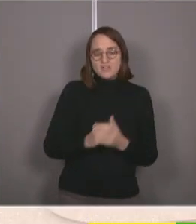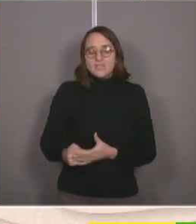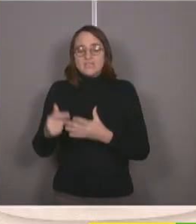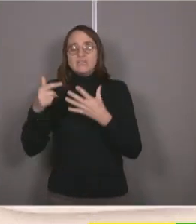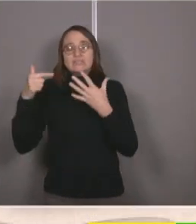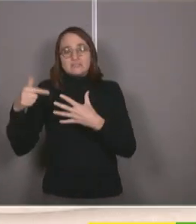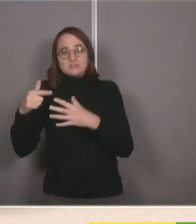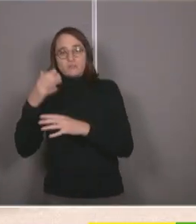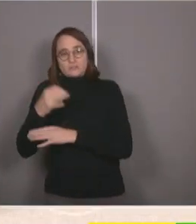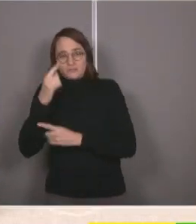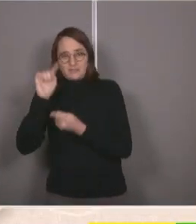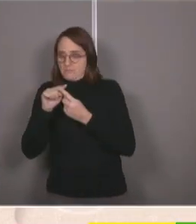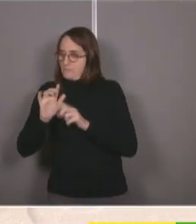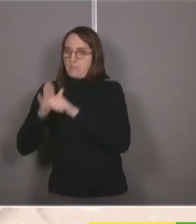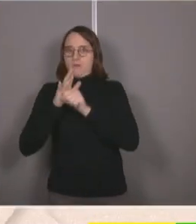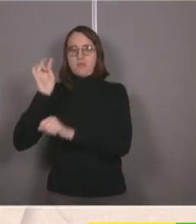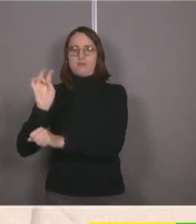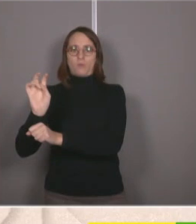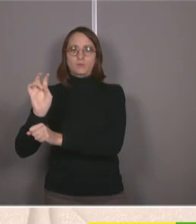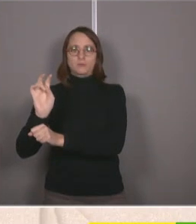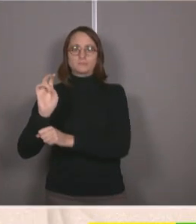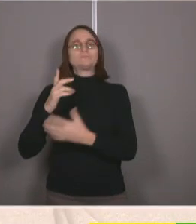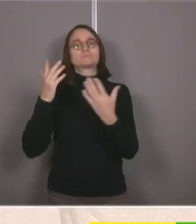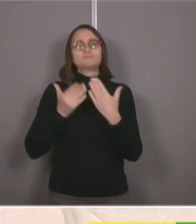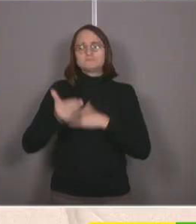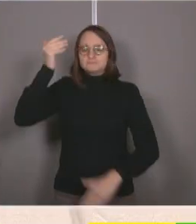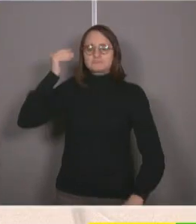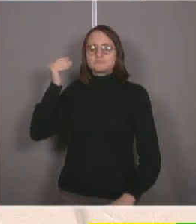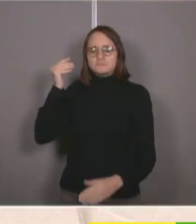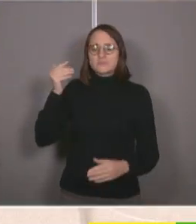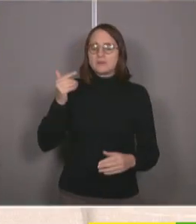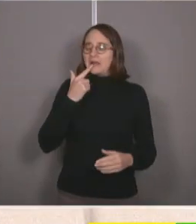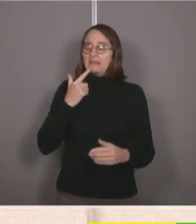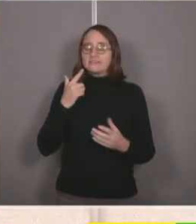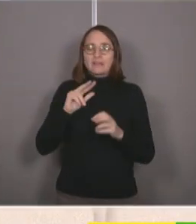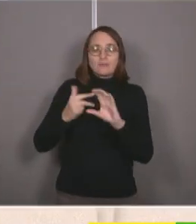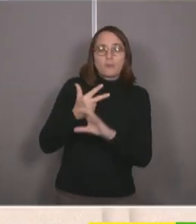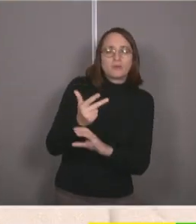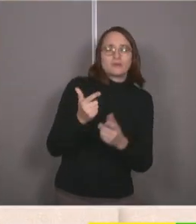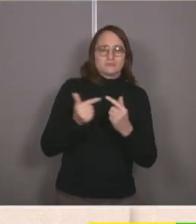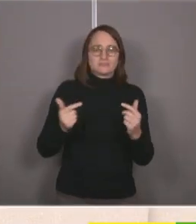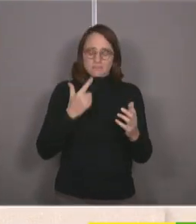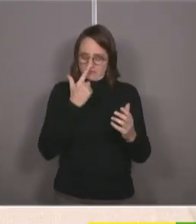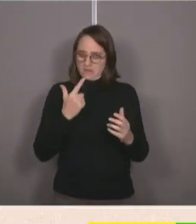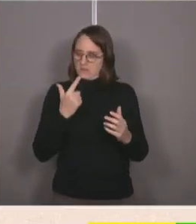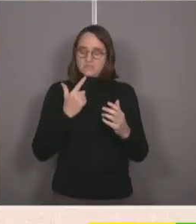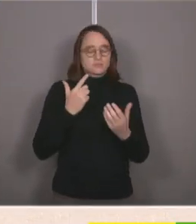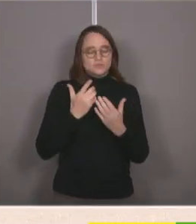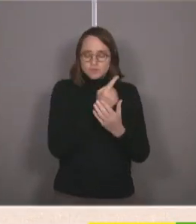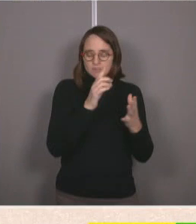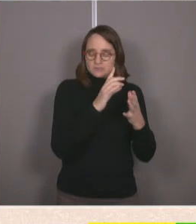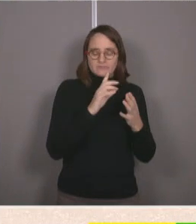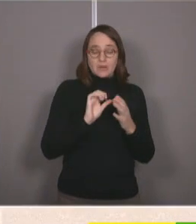il y a quelques années, on avait toujours cette idée que la question du climat, à l'époque on parlait, je le disais, de développement durable, est subordonnée et